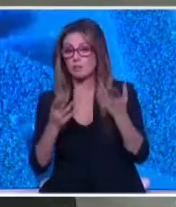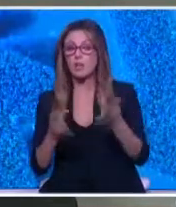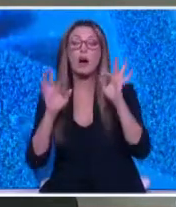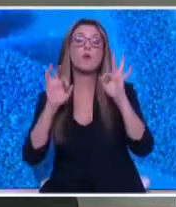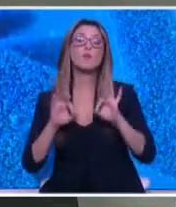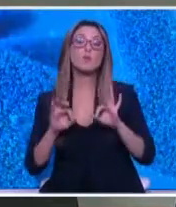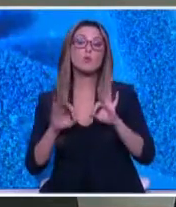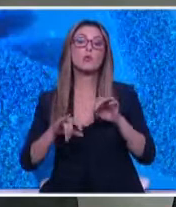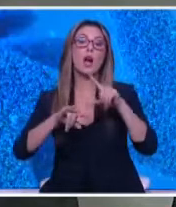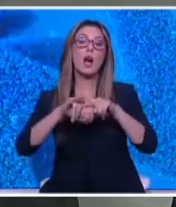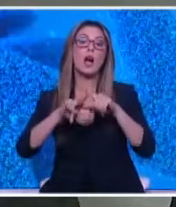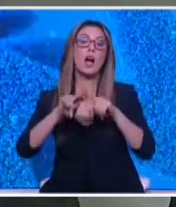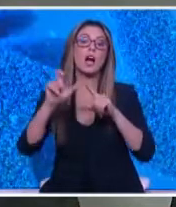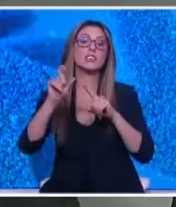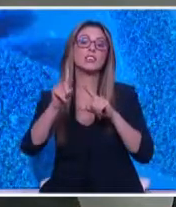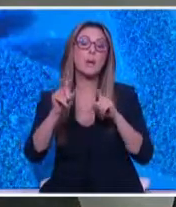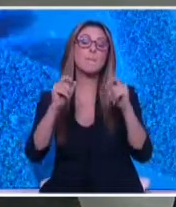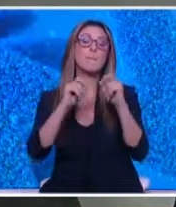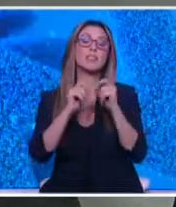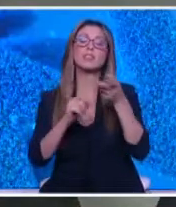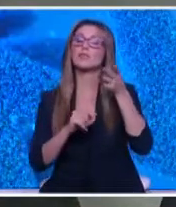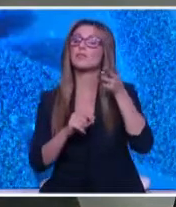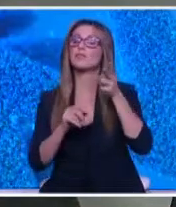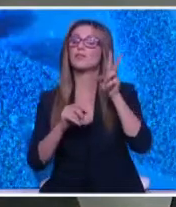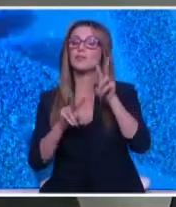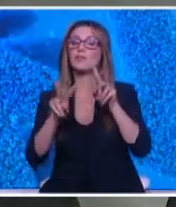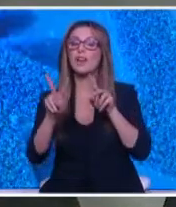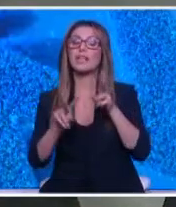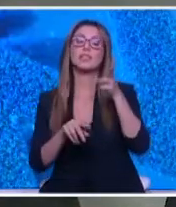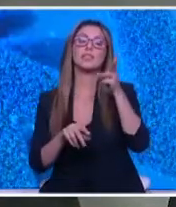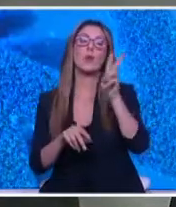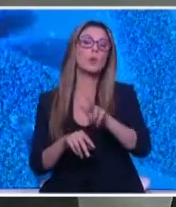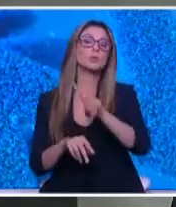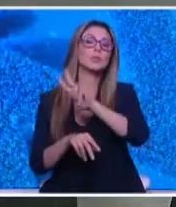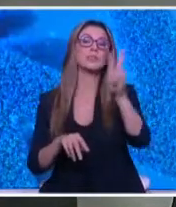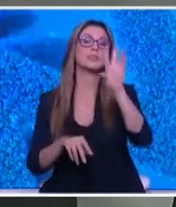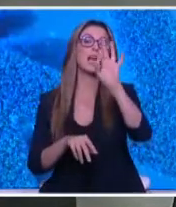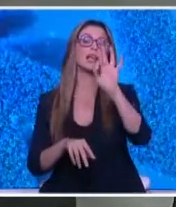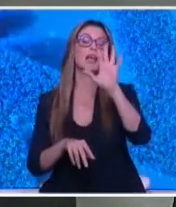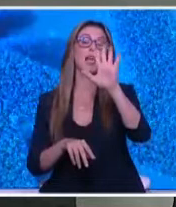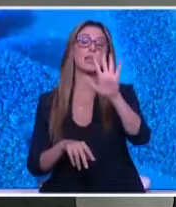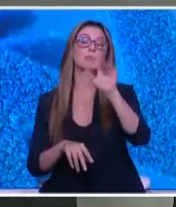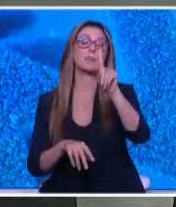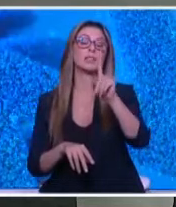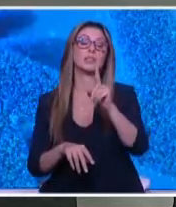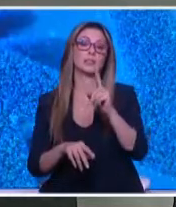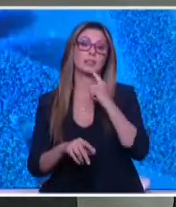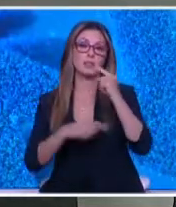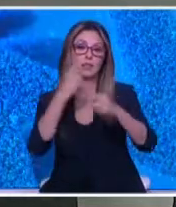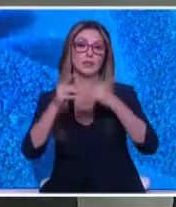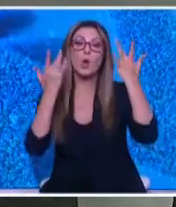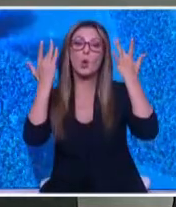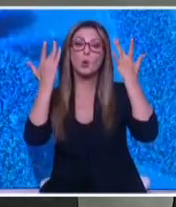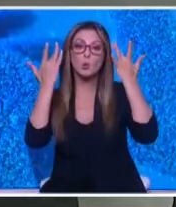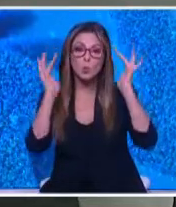Bugünse Hacı Bektaş Veli'nin vefatının 751. yıl dönümü anma etkinliklerine katılacak. Kültür ve Turizm